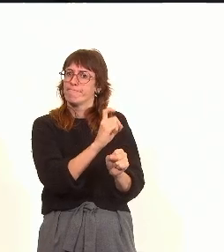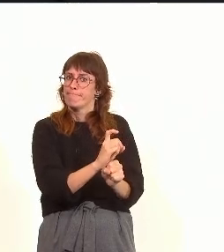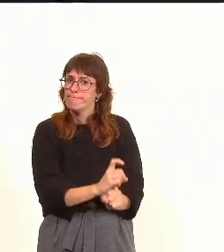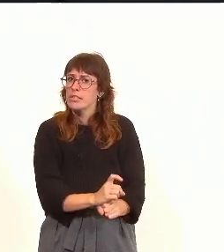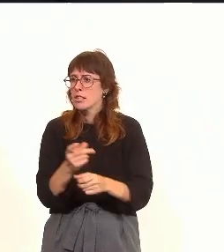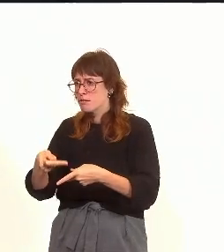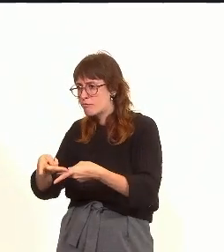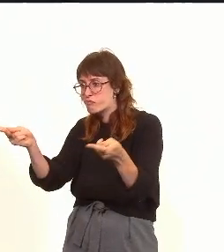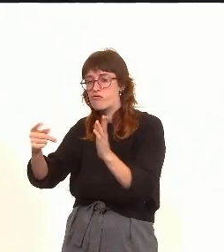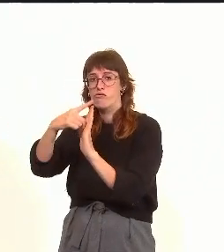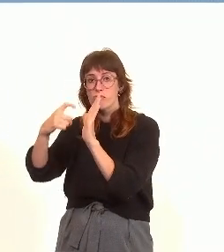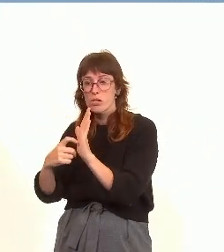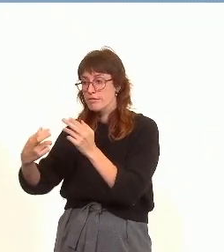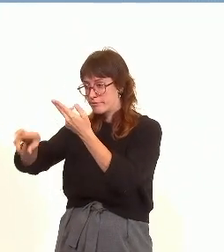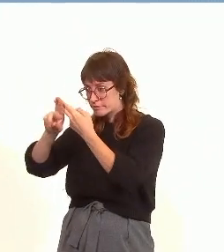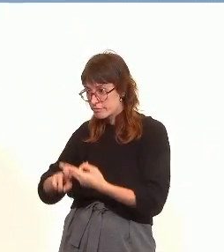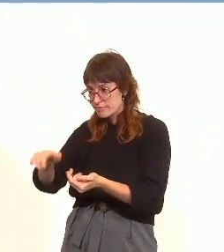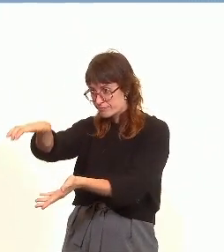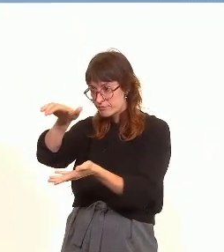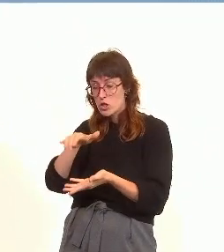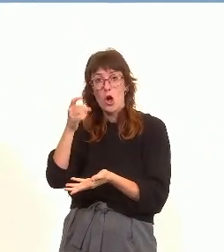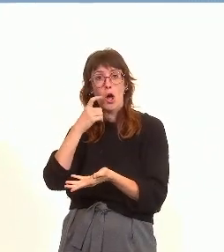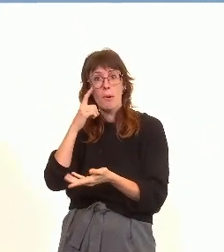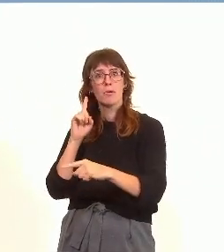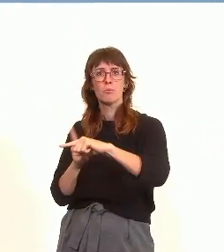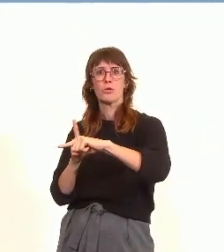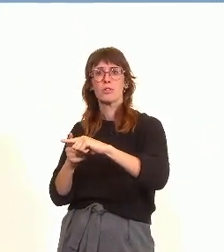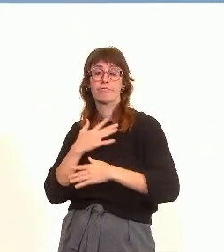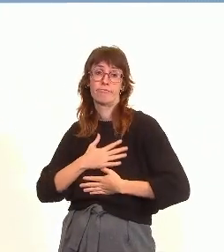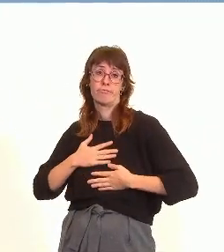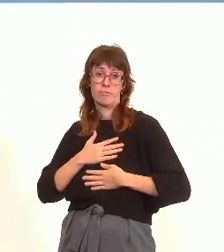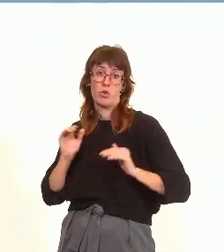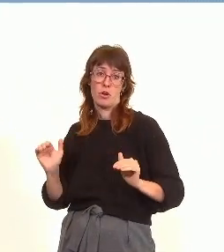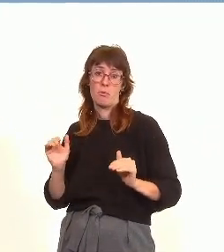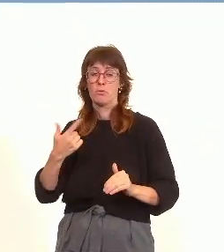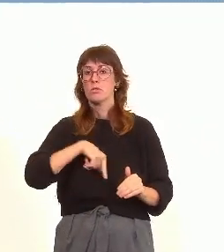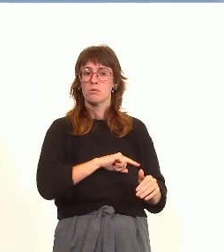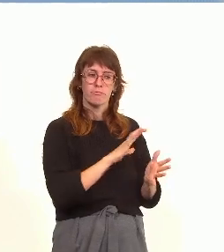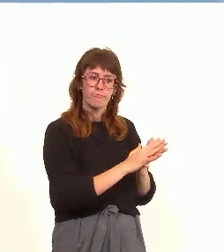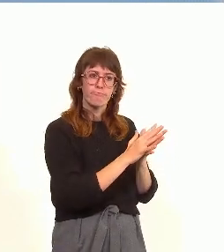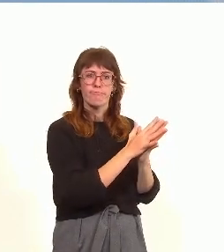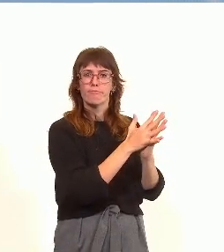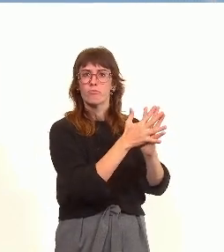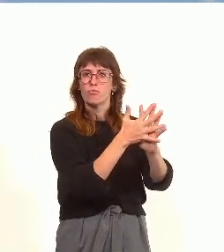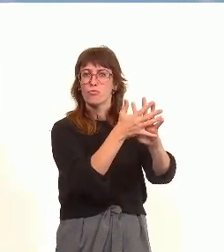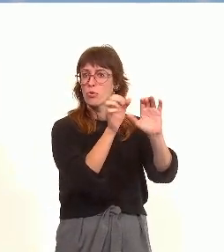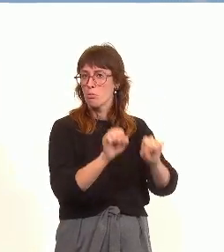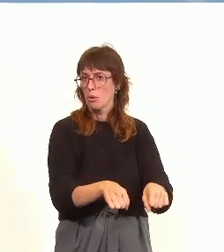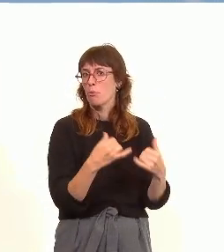assez élevés. Il faut qu'on continue à les faire participer, ce qui nous permet aussi de regarder segment par segment où sont les insatisfactions des personnes